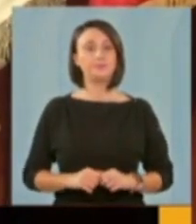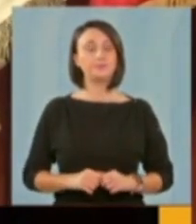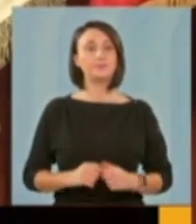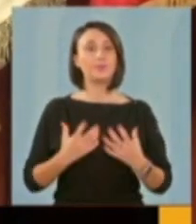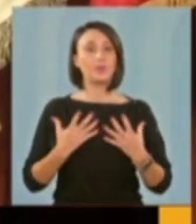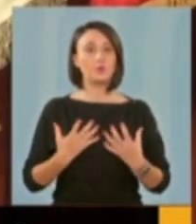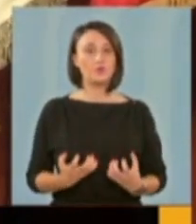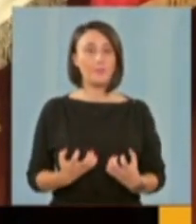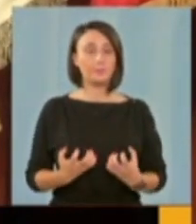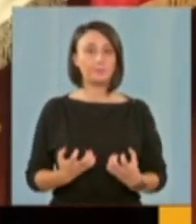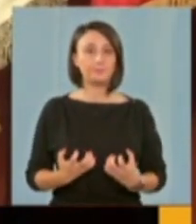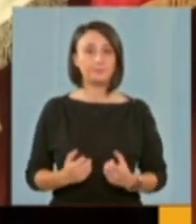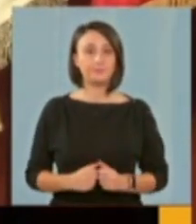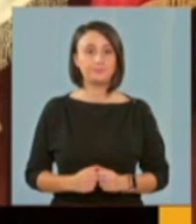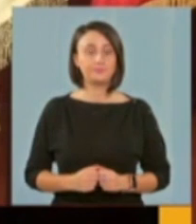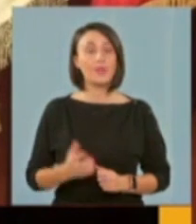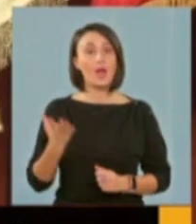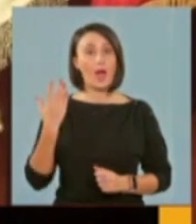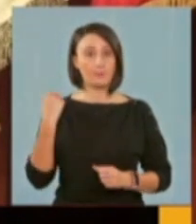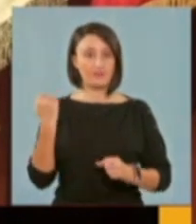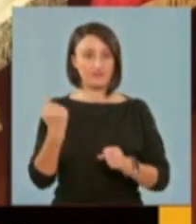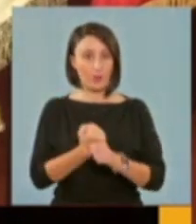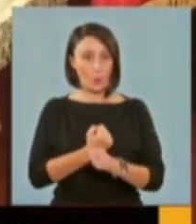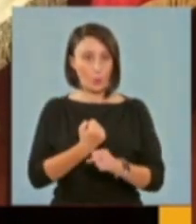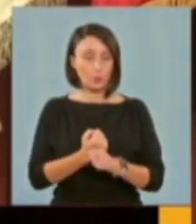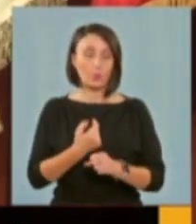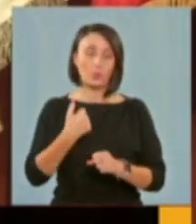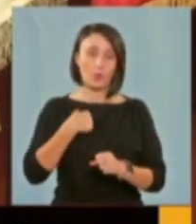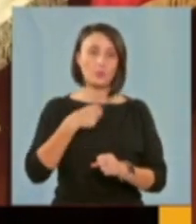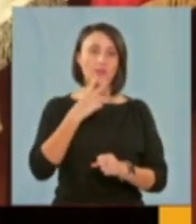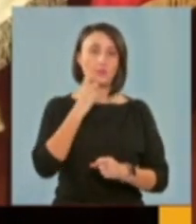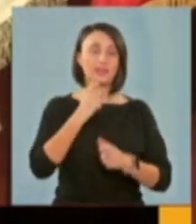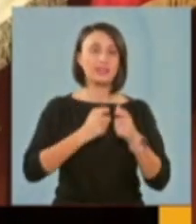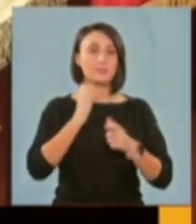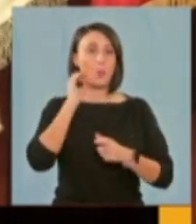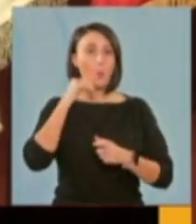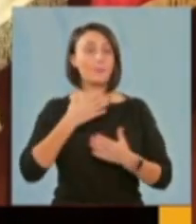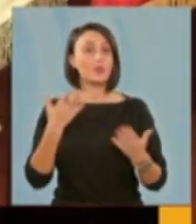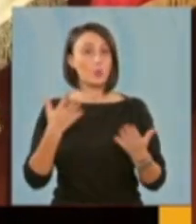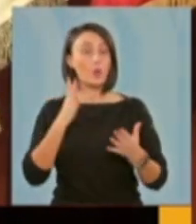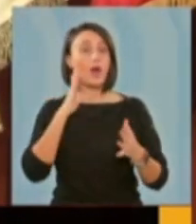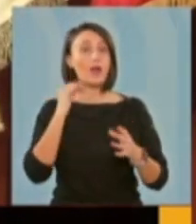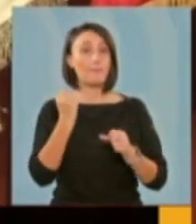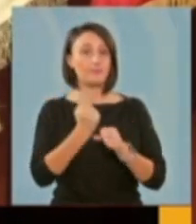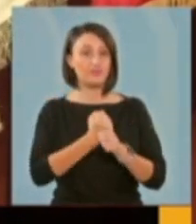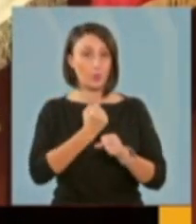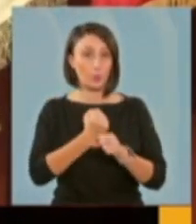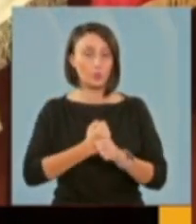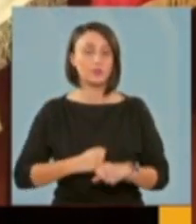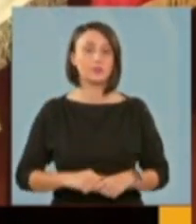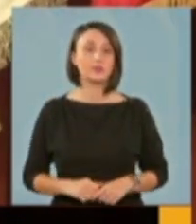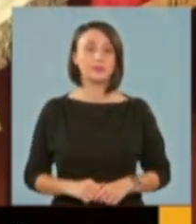ceea ce am făcut, am să vorbesc despre oamenii cu care am făcut,